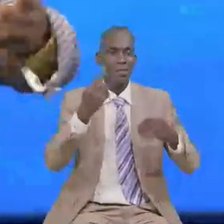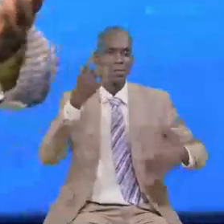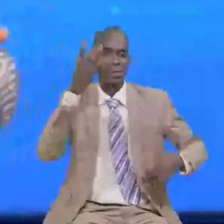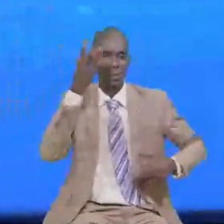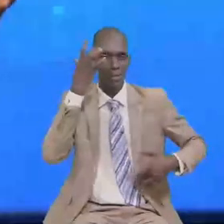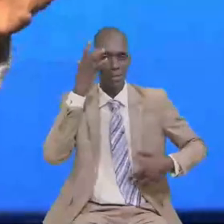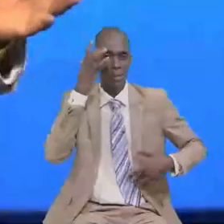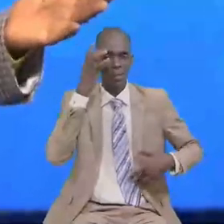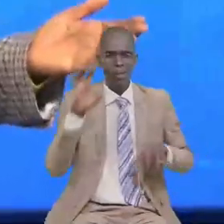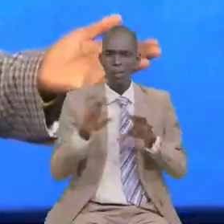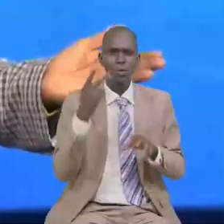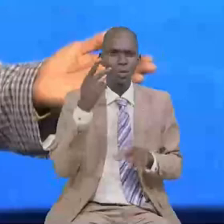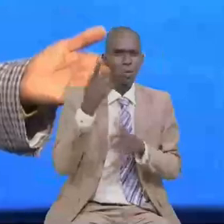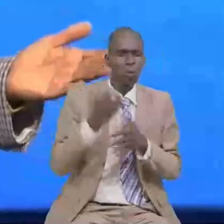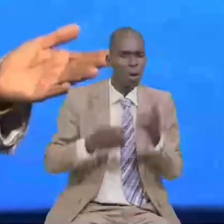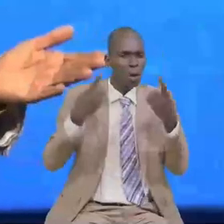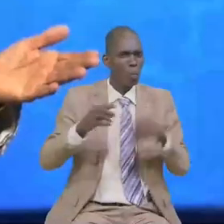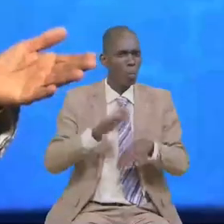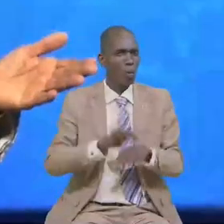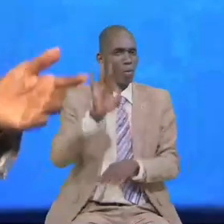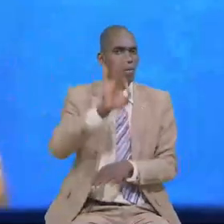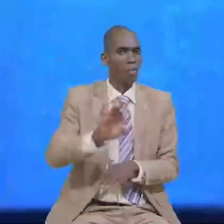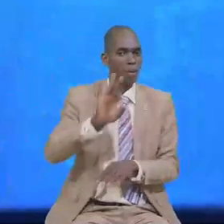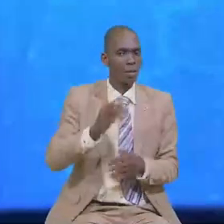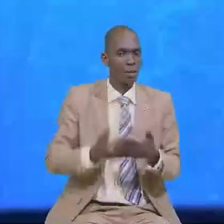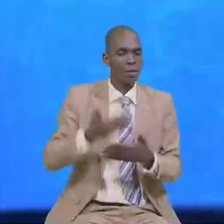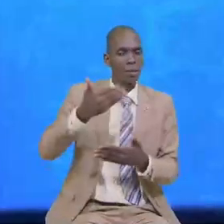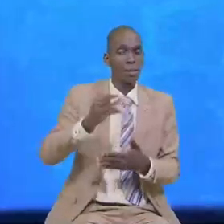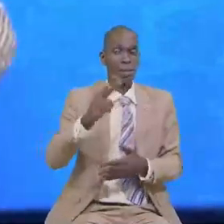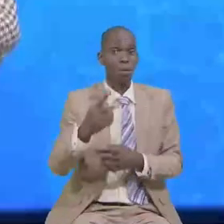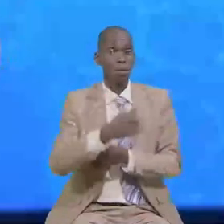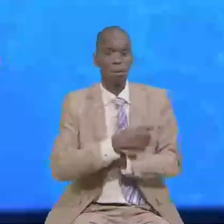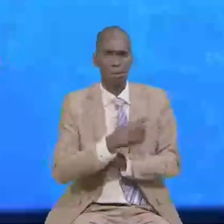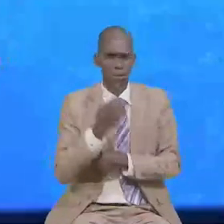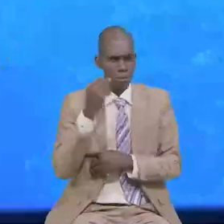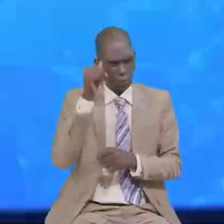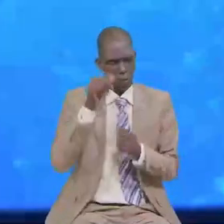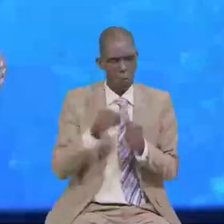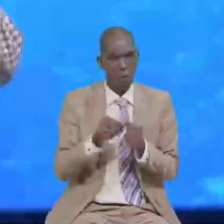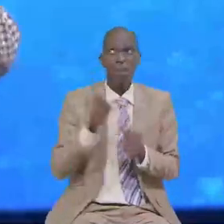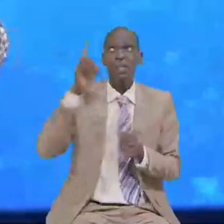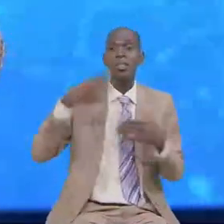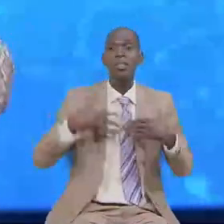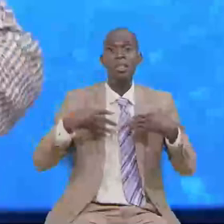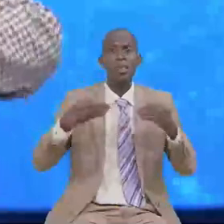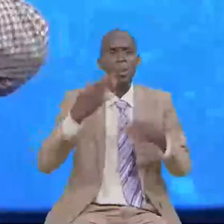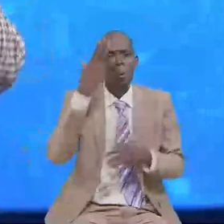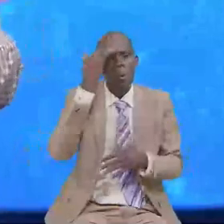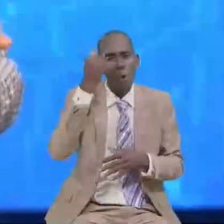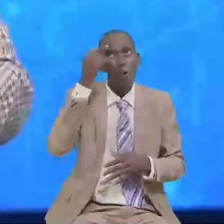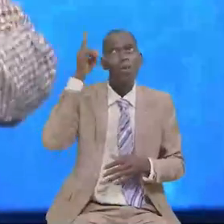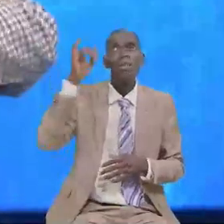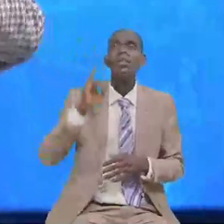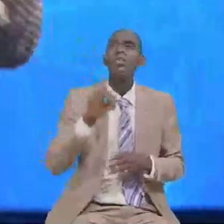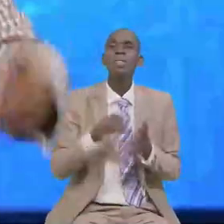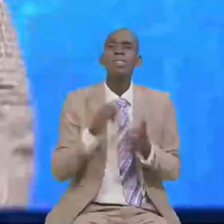malades. Avez-vous vu ce qui s'était produit hier, vendredi? Il a guéri parce